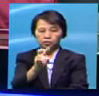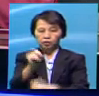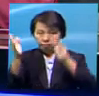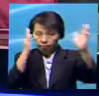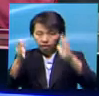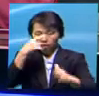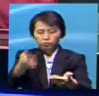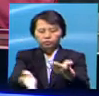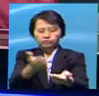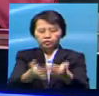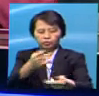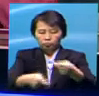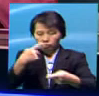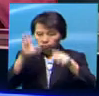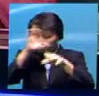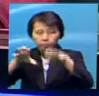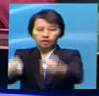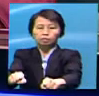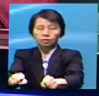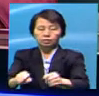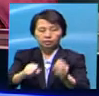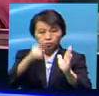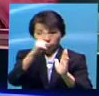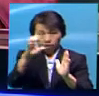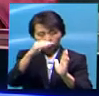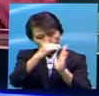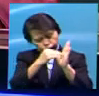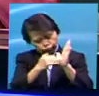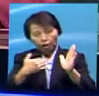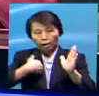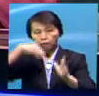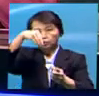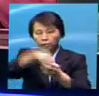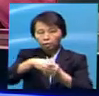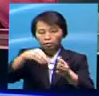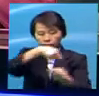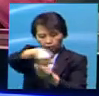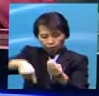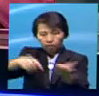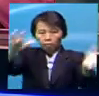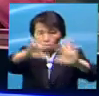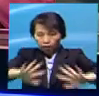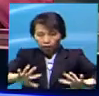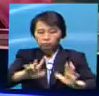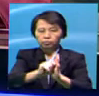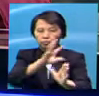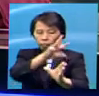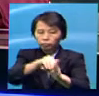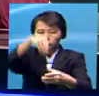untuk memudahkan proses penahanan. Kesemua individu terbabit dipercayai berada di rantau ASEAN termasuk